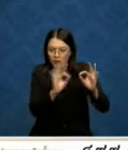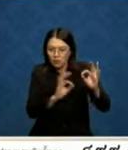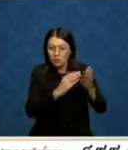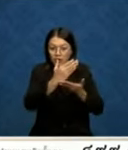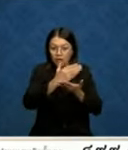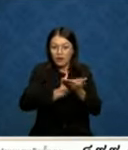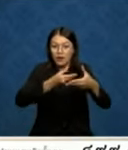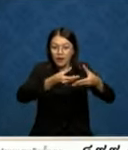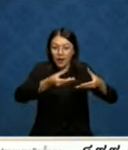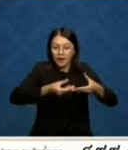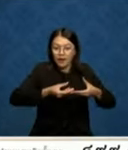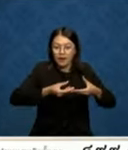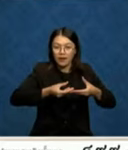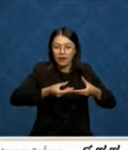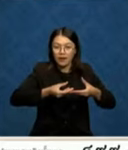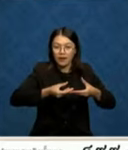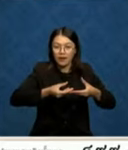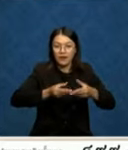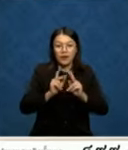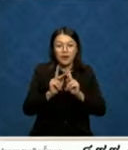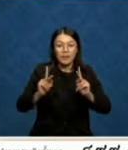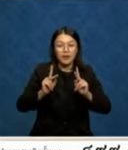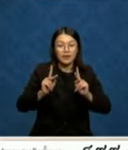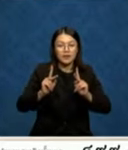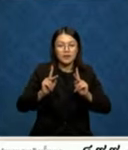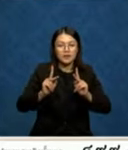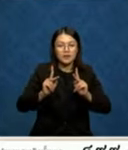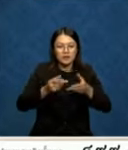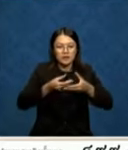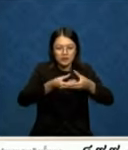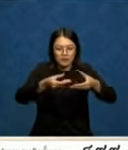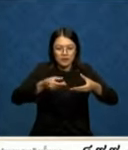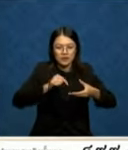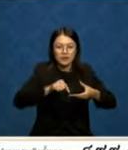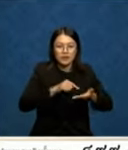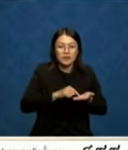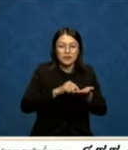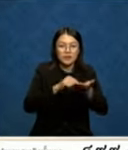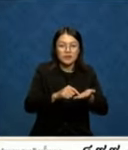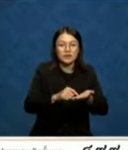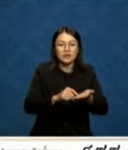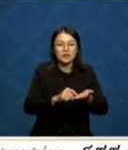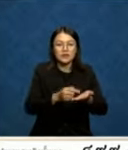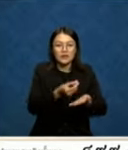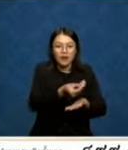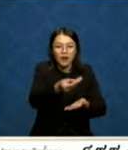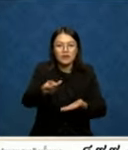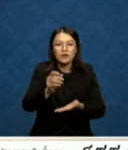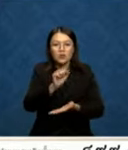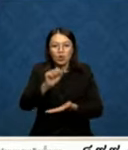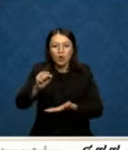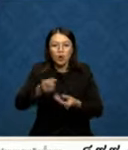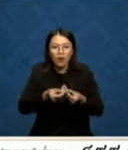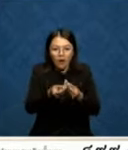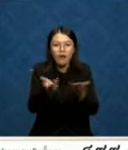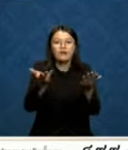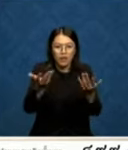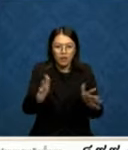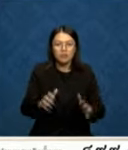ของคณะกรรมาธิการวิสามัญซึ่งได้เสนอสมาชิกสภาผู้แทนราษฎรทุกท่านแล้